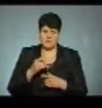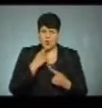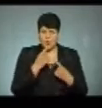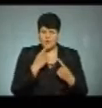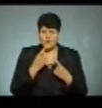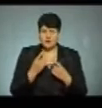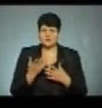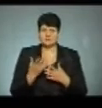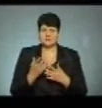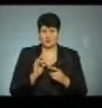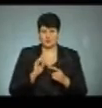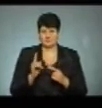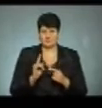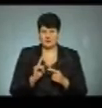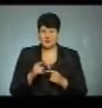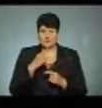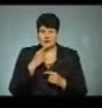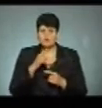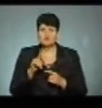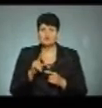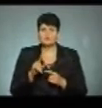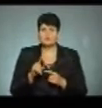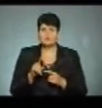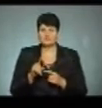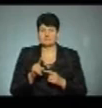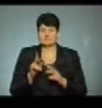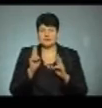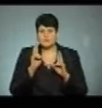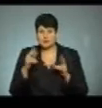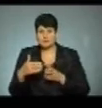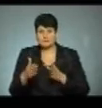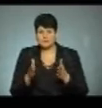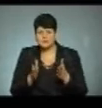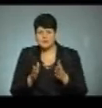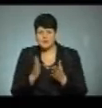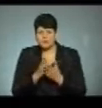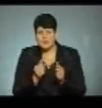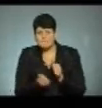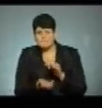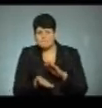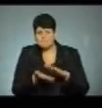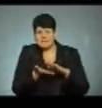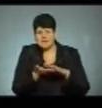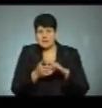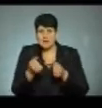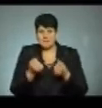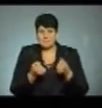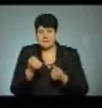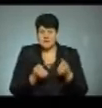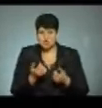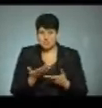ми мимо проходили, потім телефонували. То казали, що якийсь підозрілий предмет під машиною знайшли і ніби